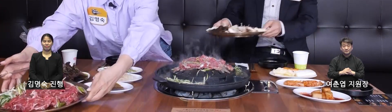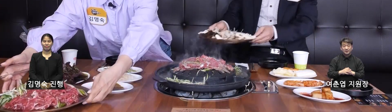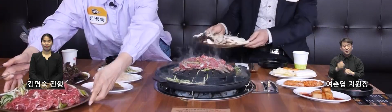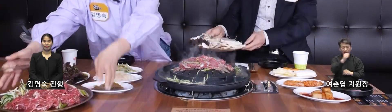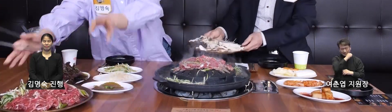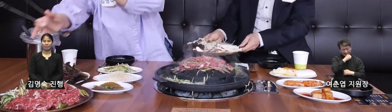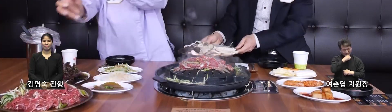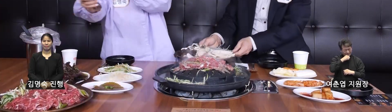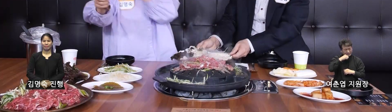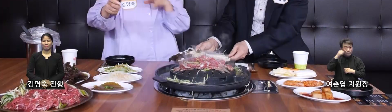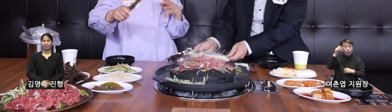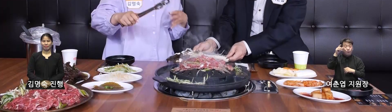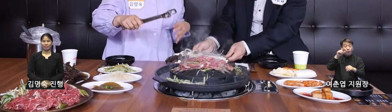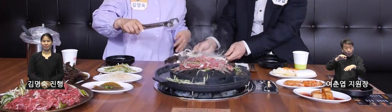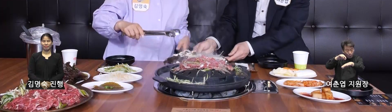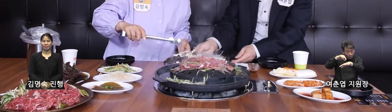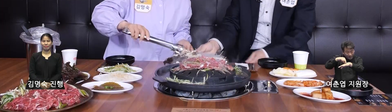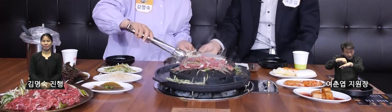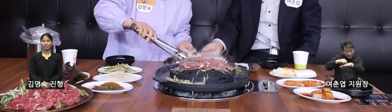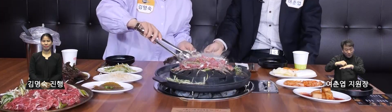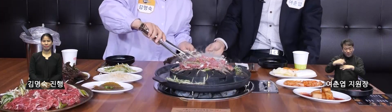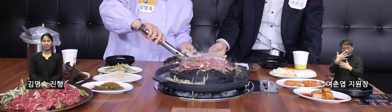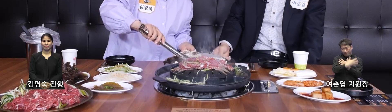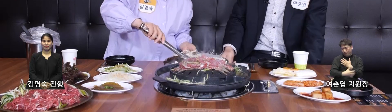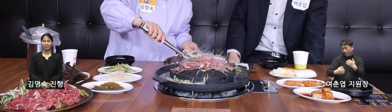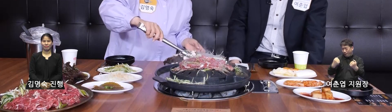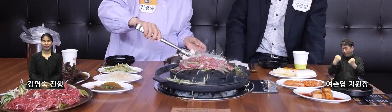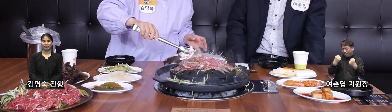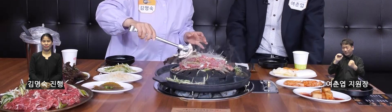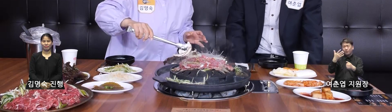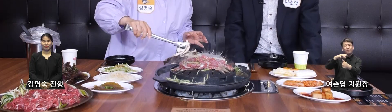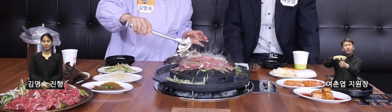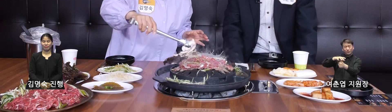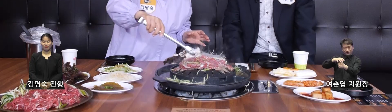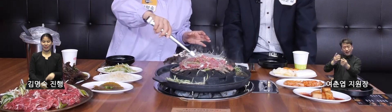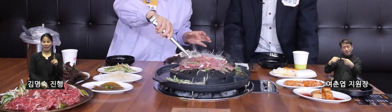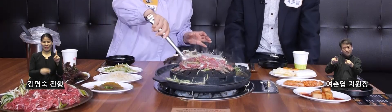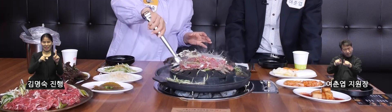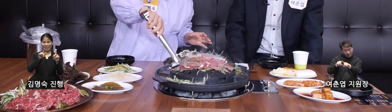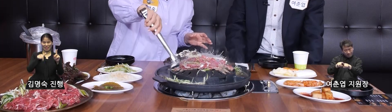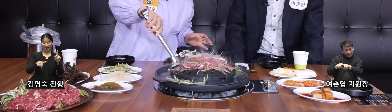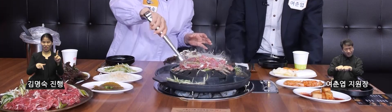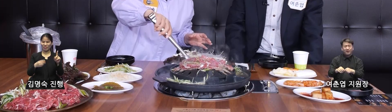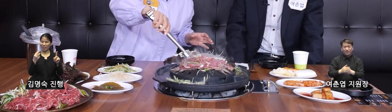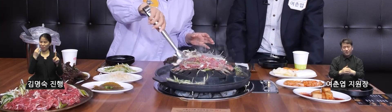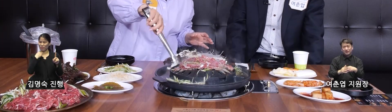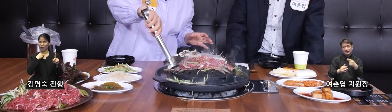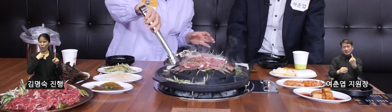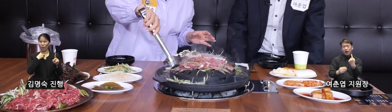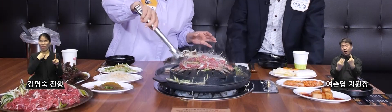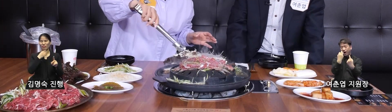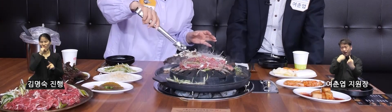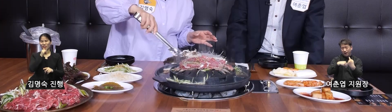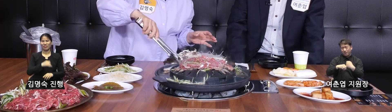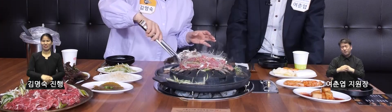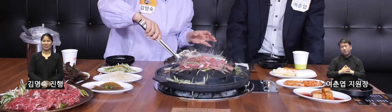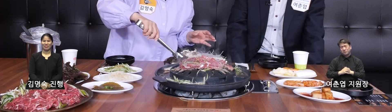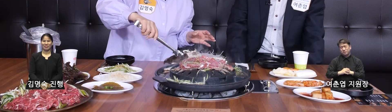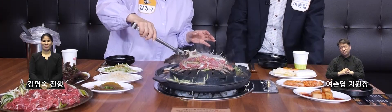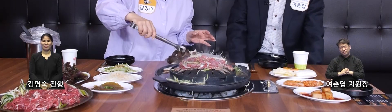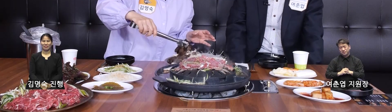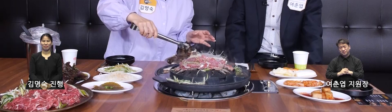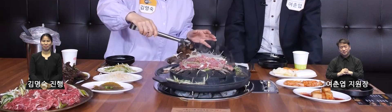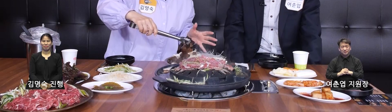맛있는 고기하고 몸을 좀 벗어야지. 예. 그러니까 이제 일석 삼조. 삼조가 되는 예. 여기에 대해.